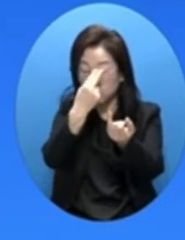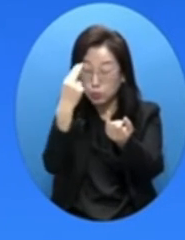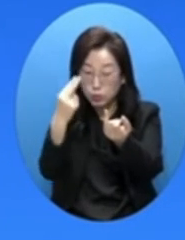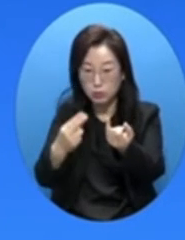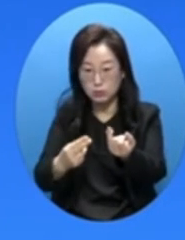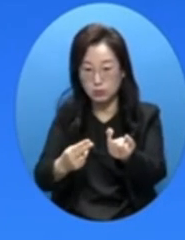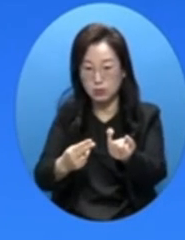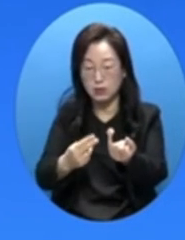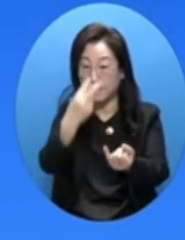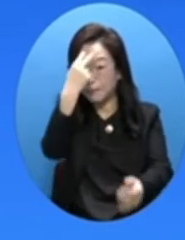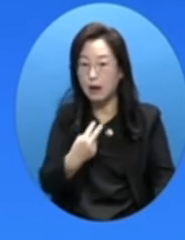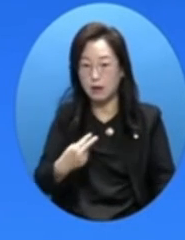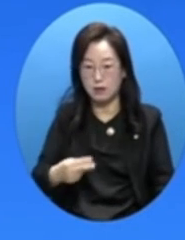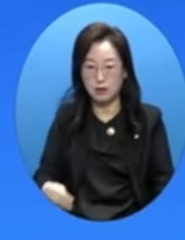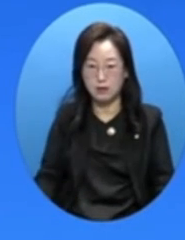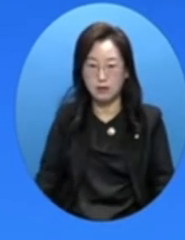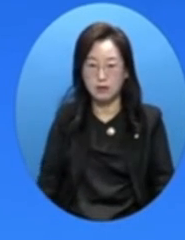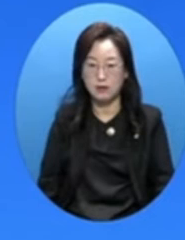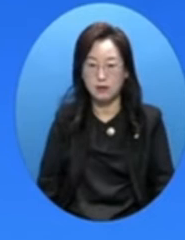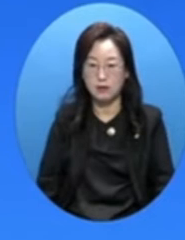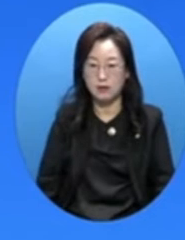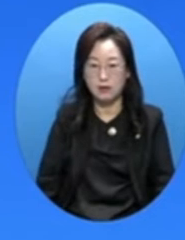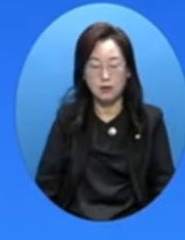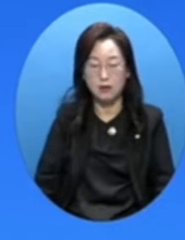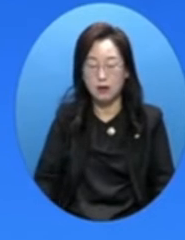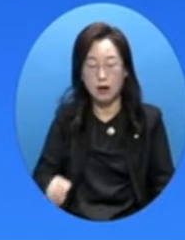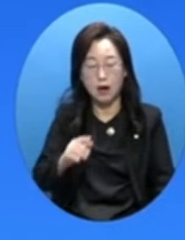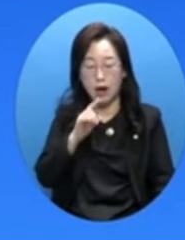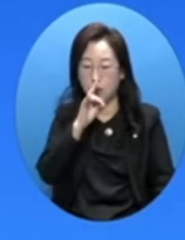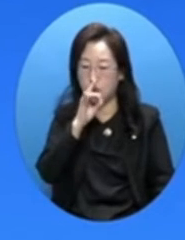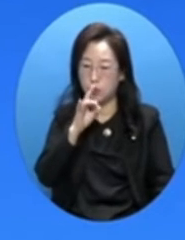그거는 스시 먹을 때 풀어서 찍어 먹는 거지.